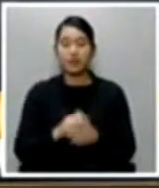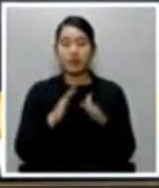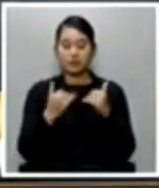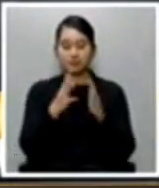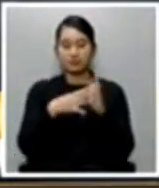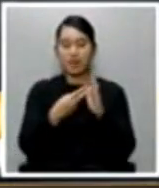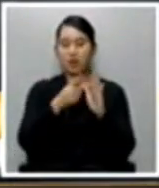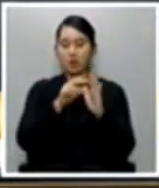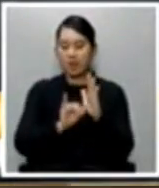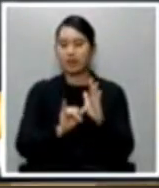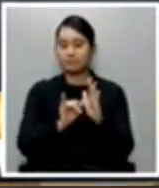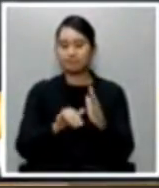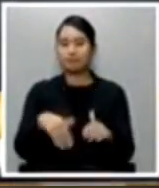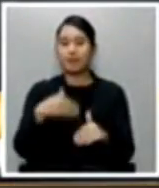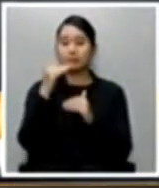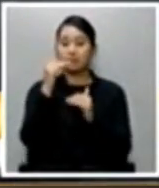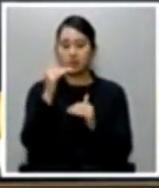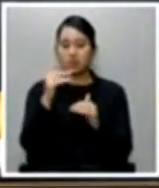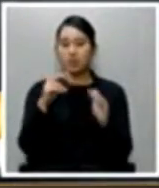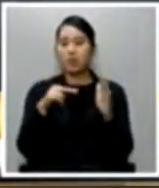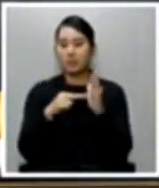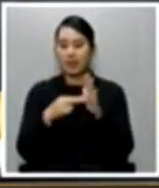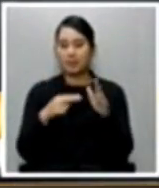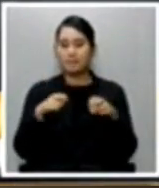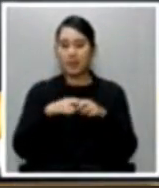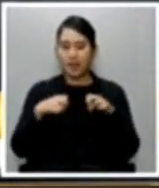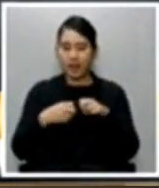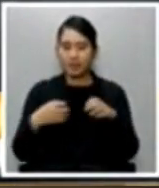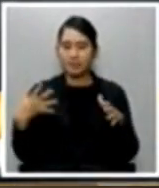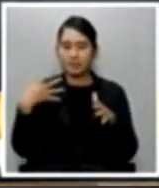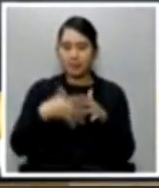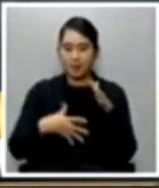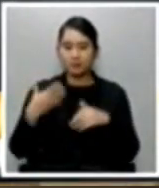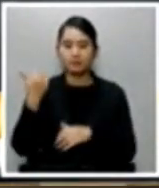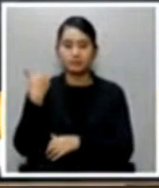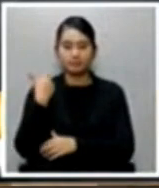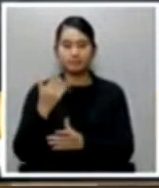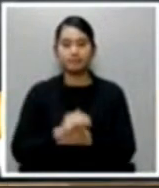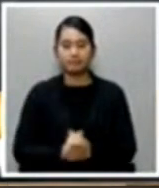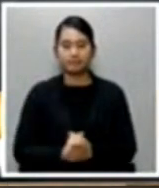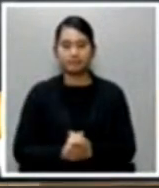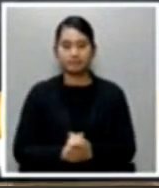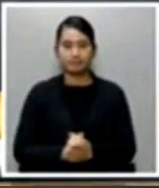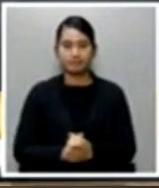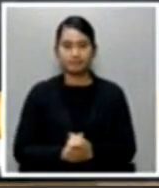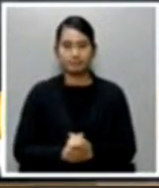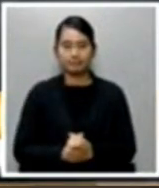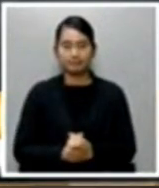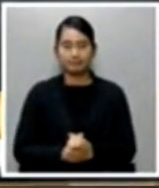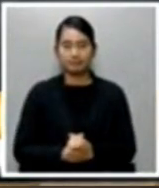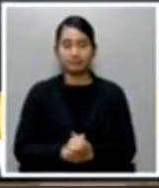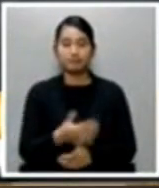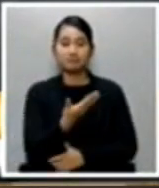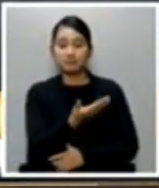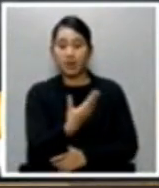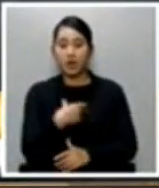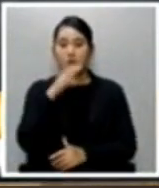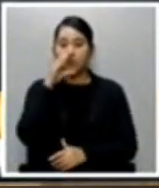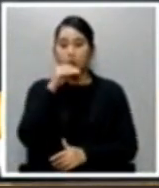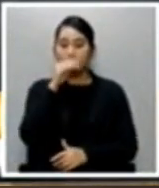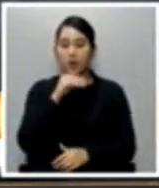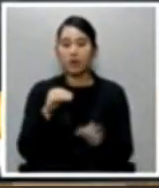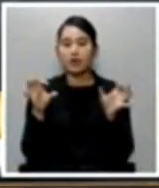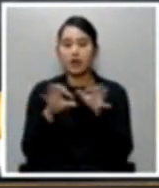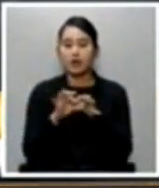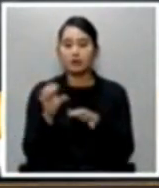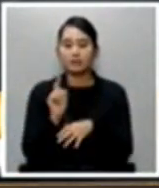านโยบายที่ท่านตั้งไว้เนี่ยมันมีปัญหาในทางปฏิบัตินะครับขณะเดียวกันสิ่งที่ท่านพูดถึงเรื่อง